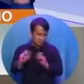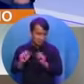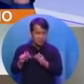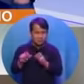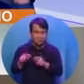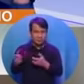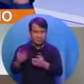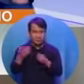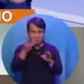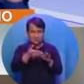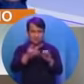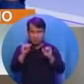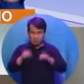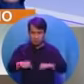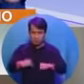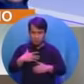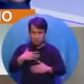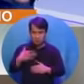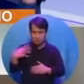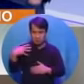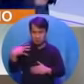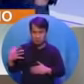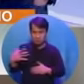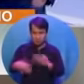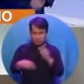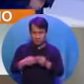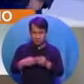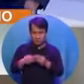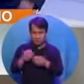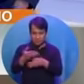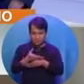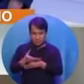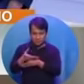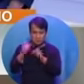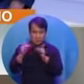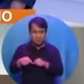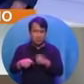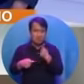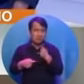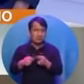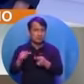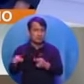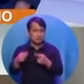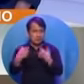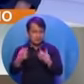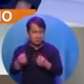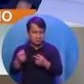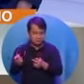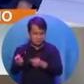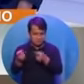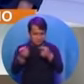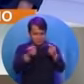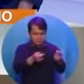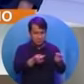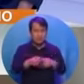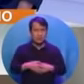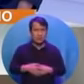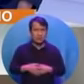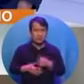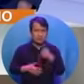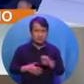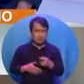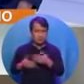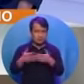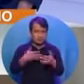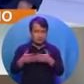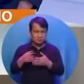ilan niya. Willing ko ba kayo, sir, na iligpit na yan at hanap na lang kayo ng ibang location?